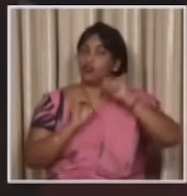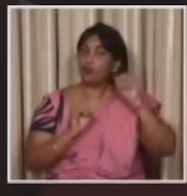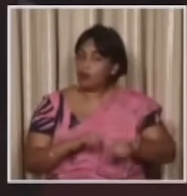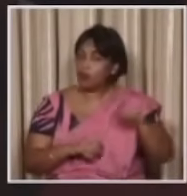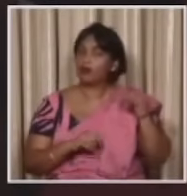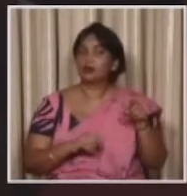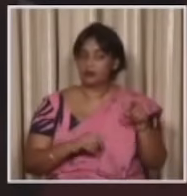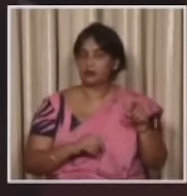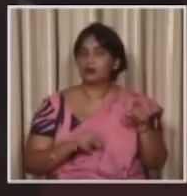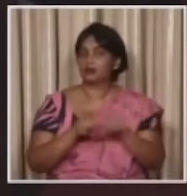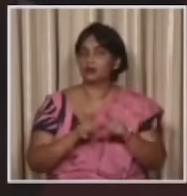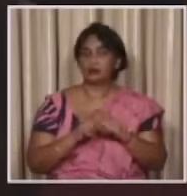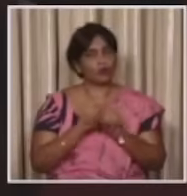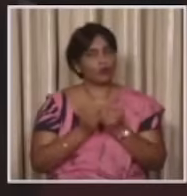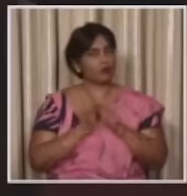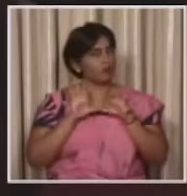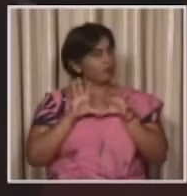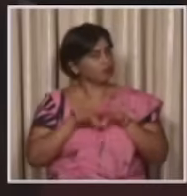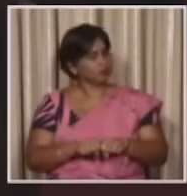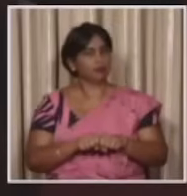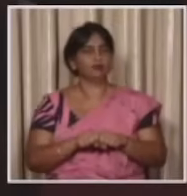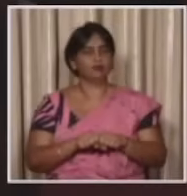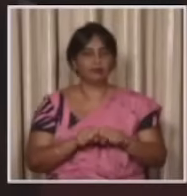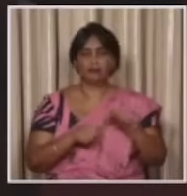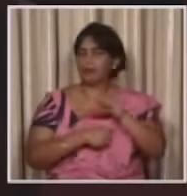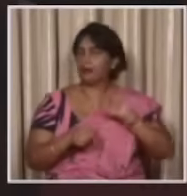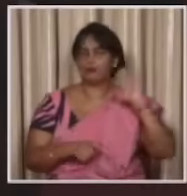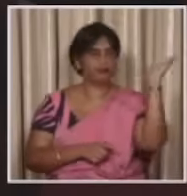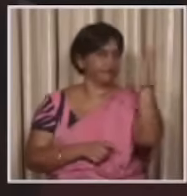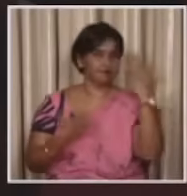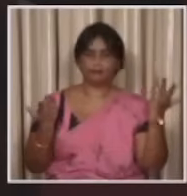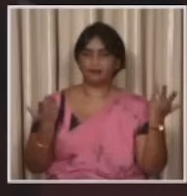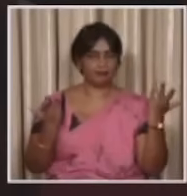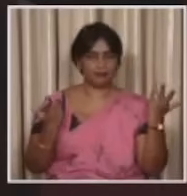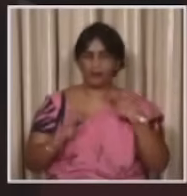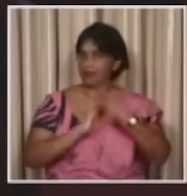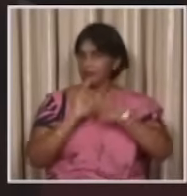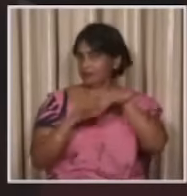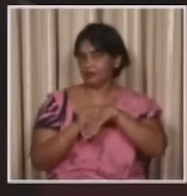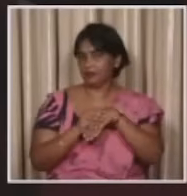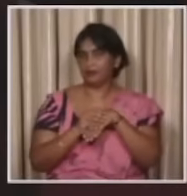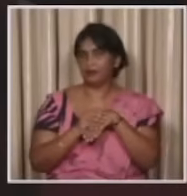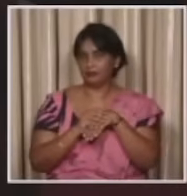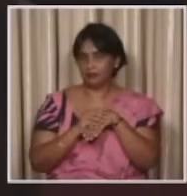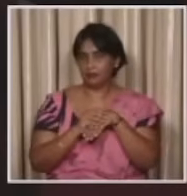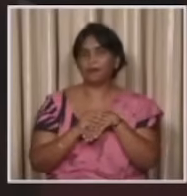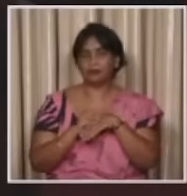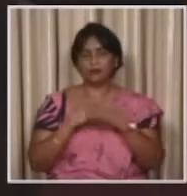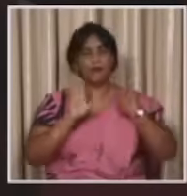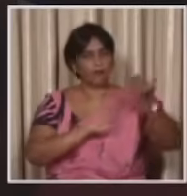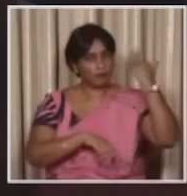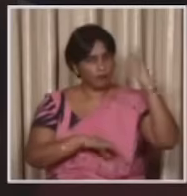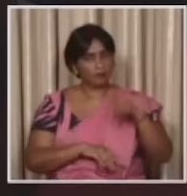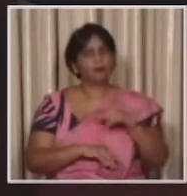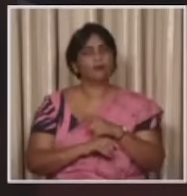තරම් ඒකාධිකාරයට ග්‍රහණය වෙච්ච ආයතනයක් තවත් නැහැ ගරු කතානායකතුමනි මේ රට ඇතුලේ. පහුගිය කාලේ